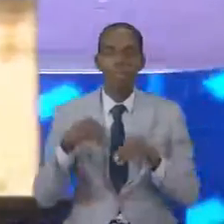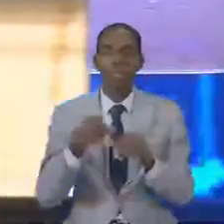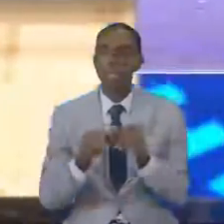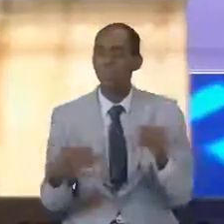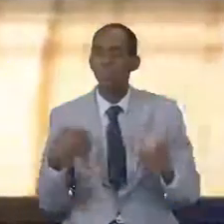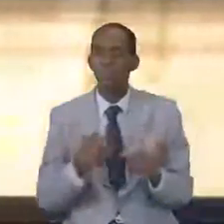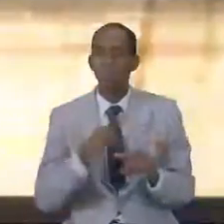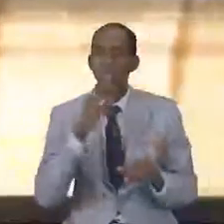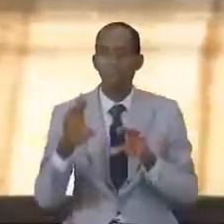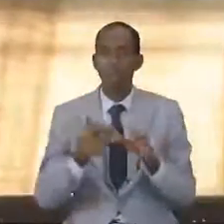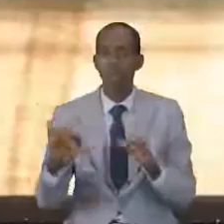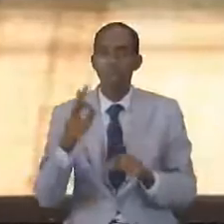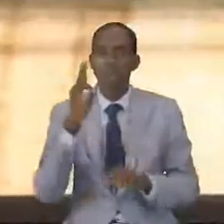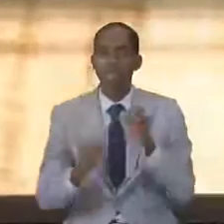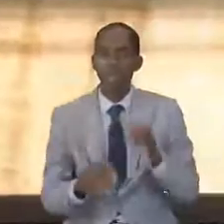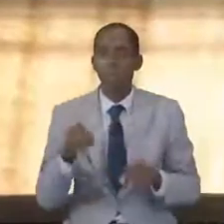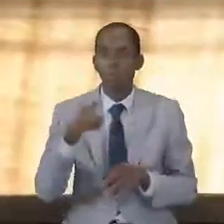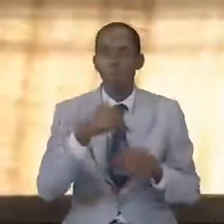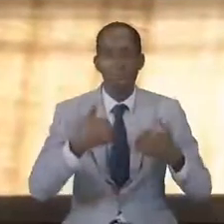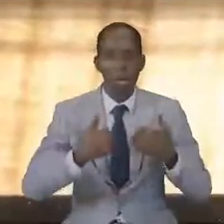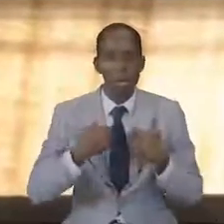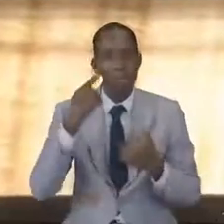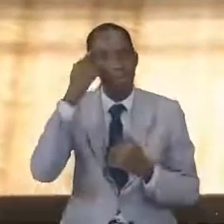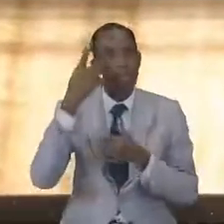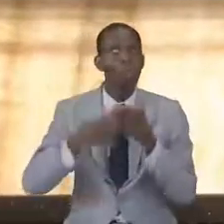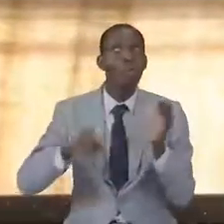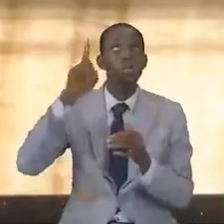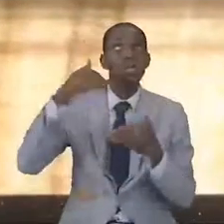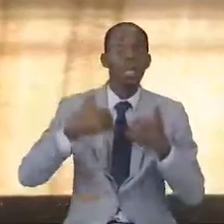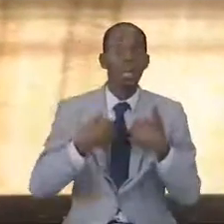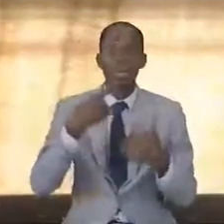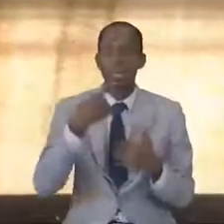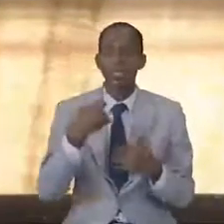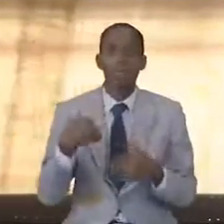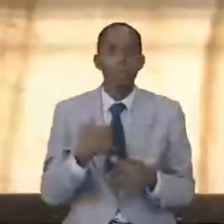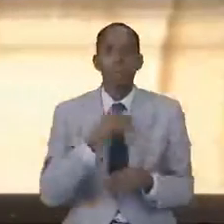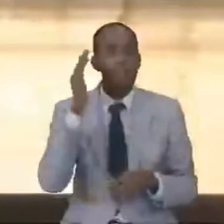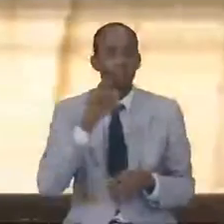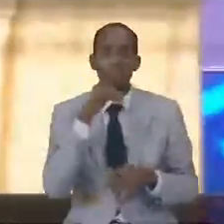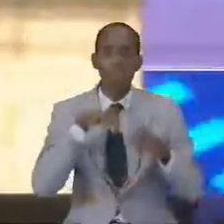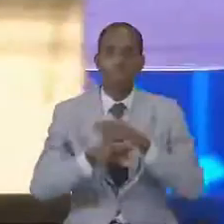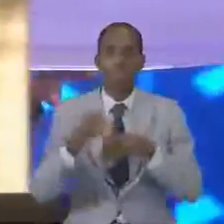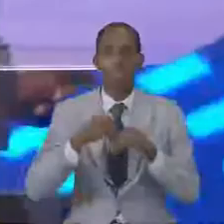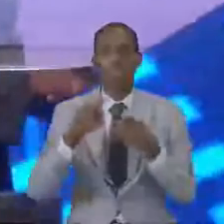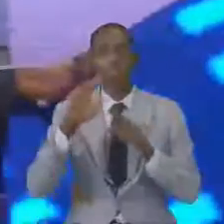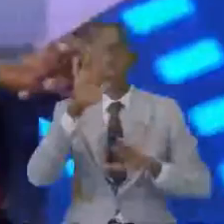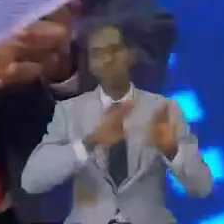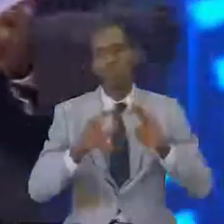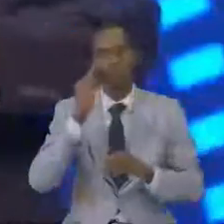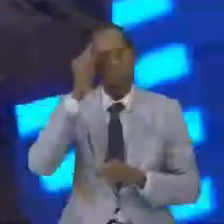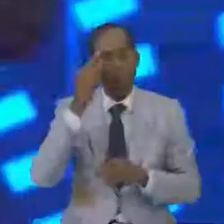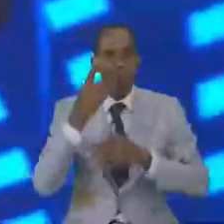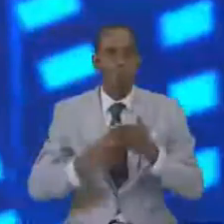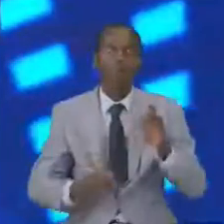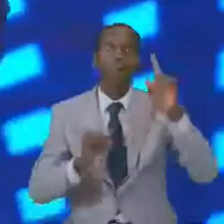si nous comprenons ce qu'il a dit nous n'allons pas nous causer des problèmes et de